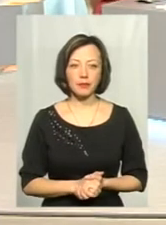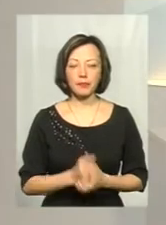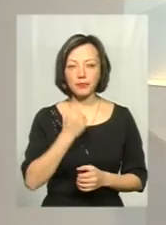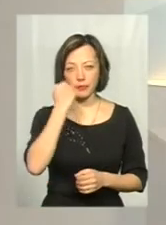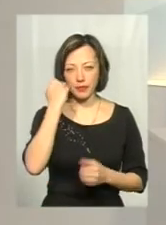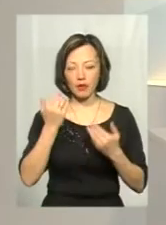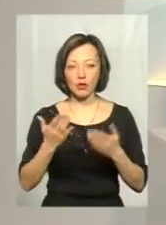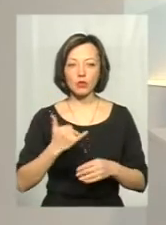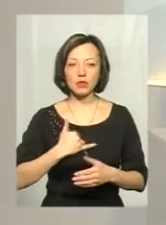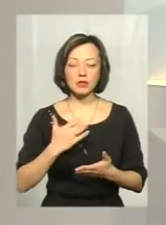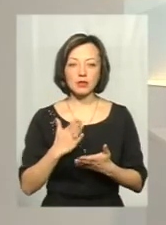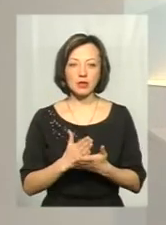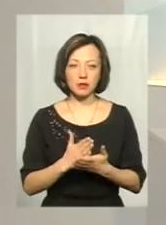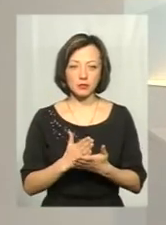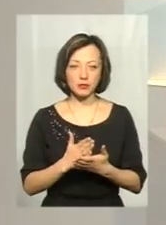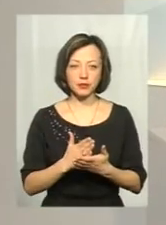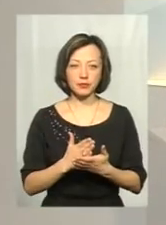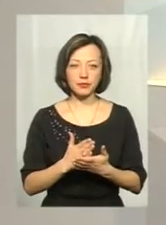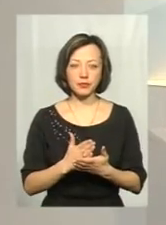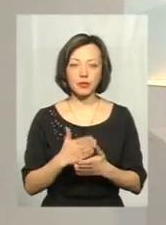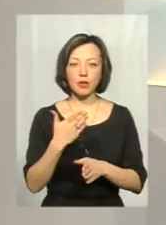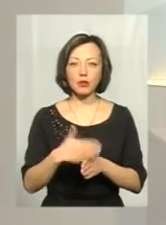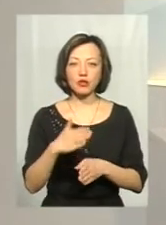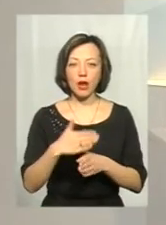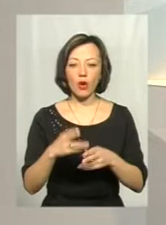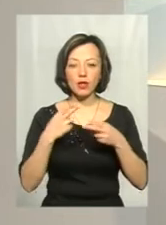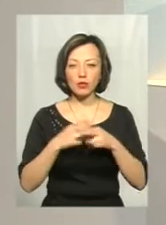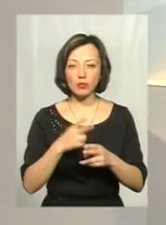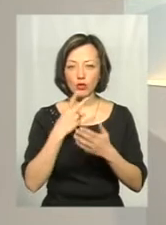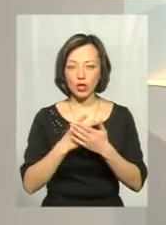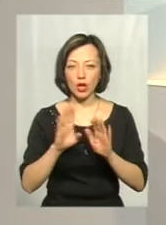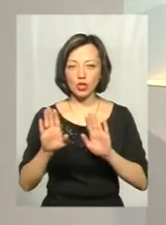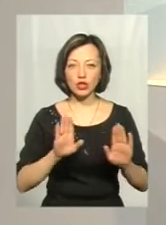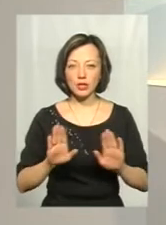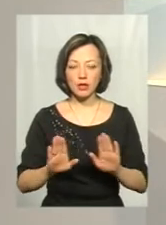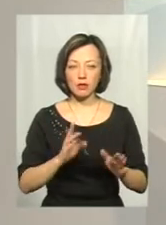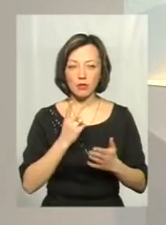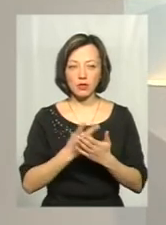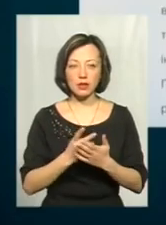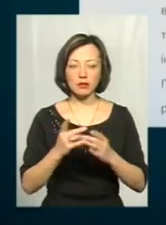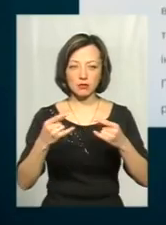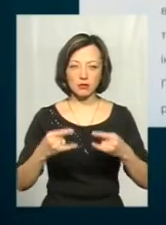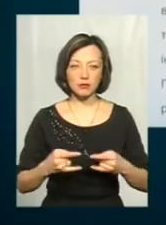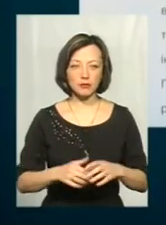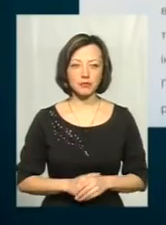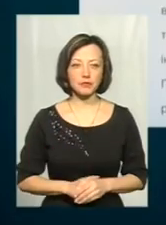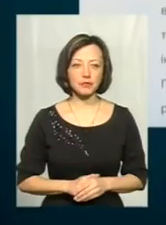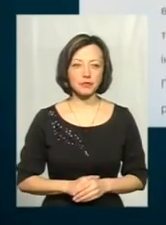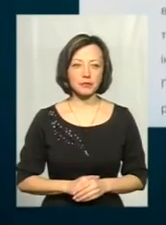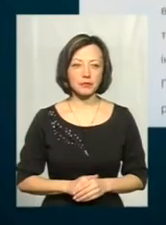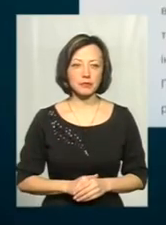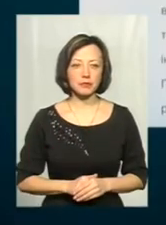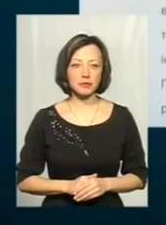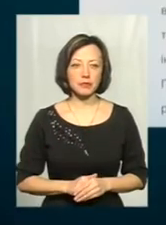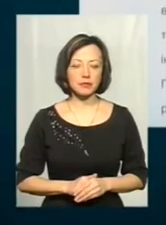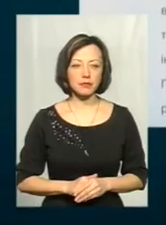Ольго. У нас також є пошагова інструкція. Я прошу режисерів вивести її на екран. А пані Людмила,